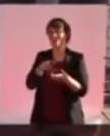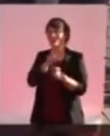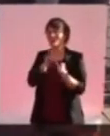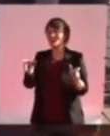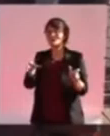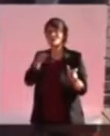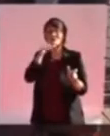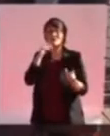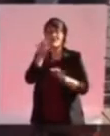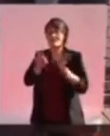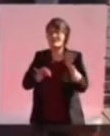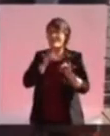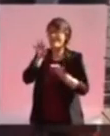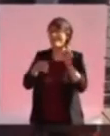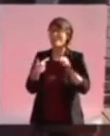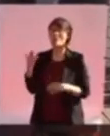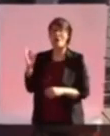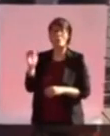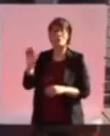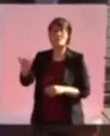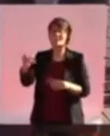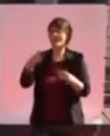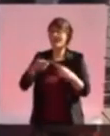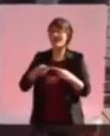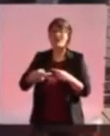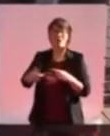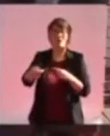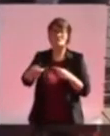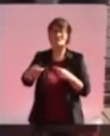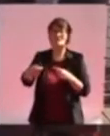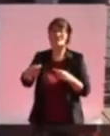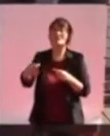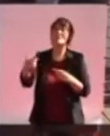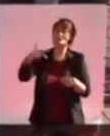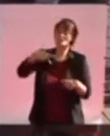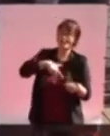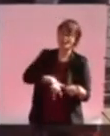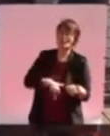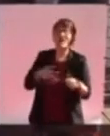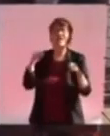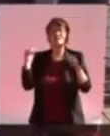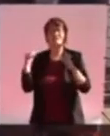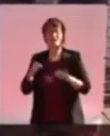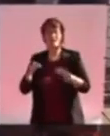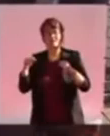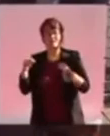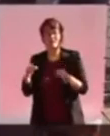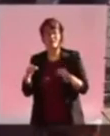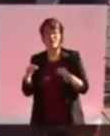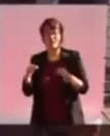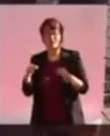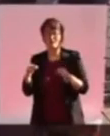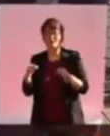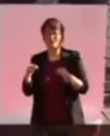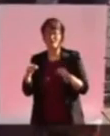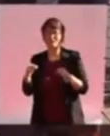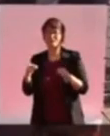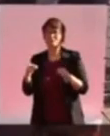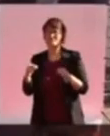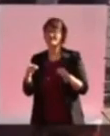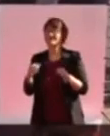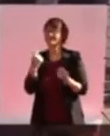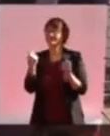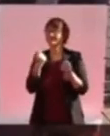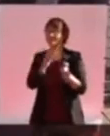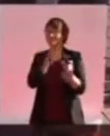continua sanitaria e sociale insieme situazioni che è del tutto inappropriato affrontare solo con